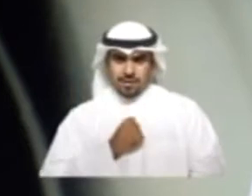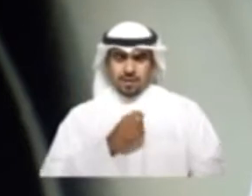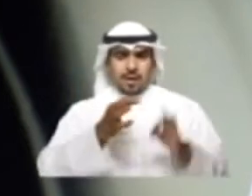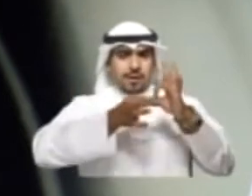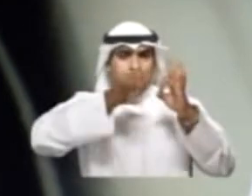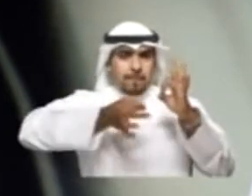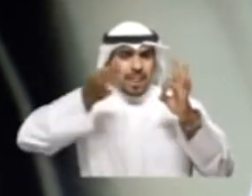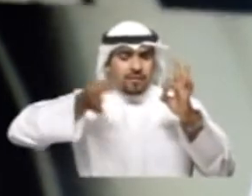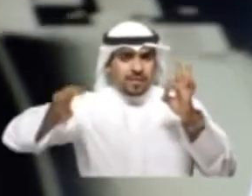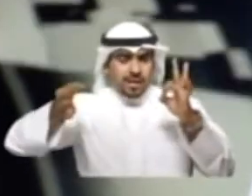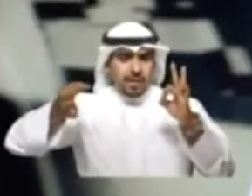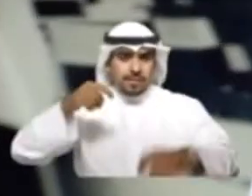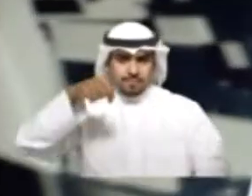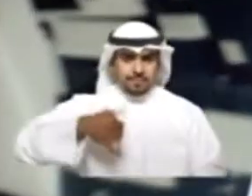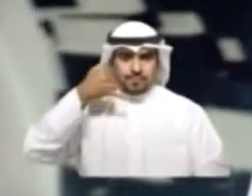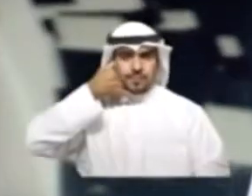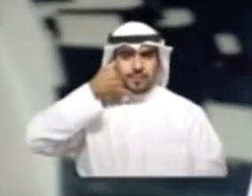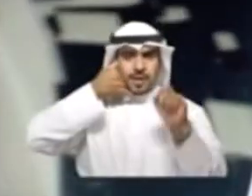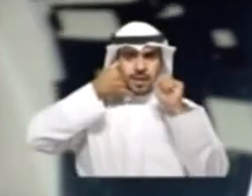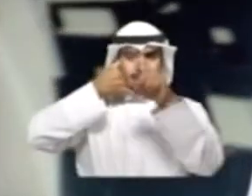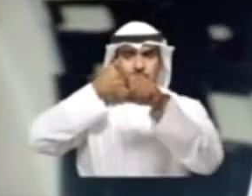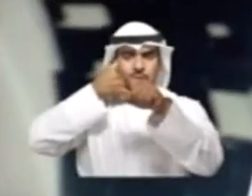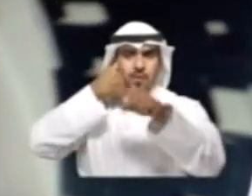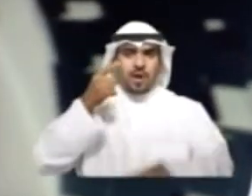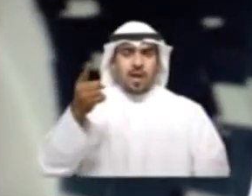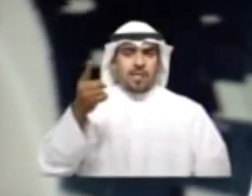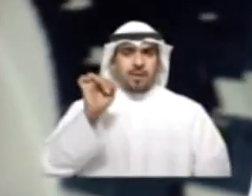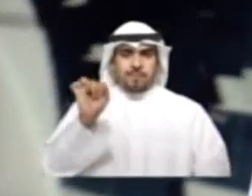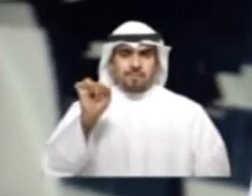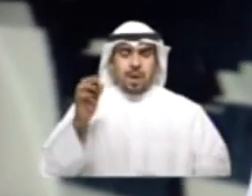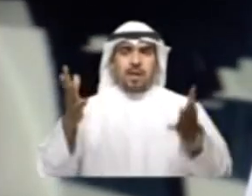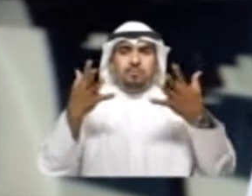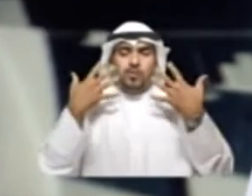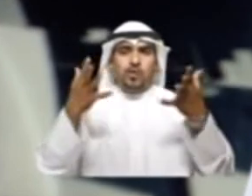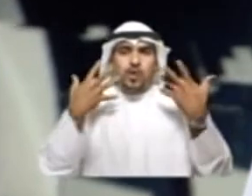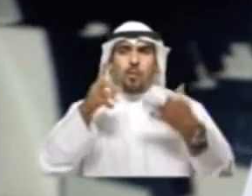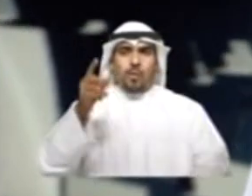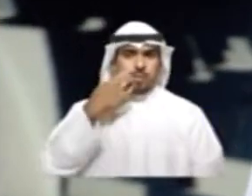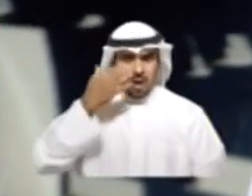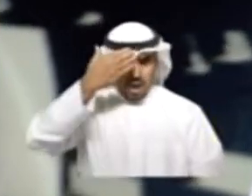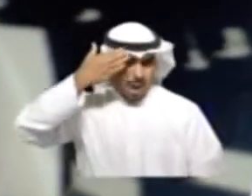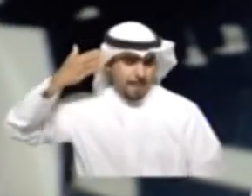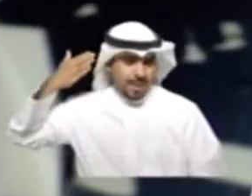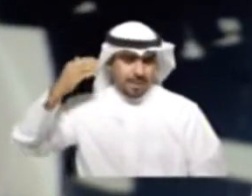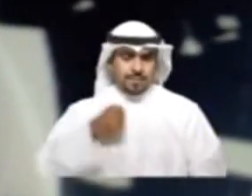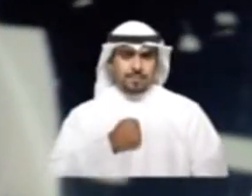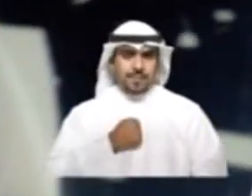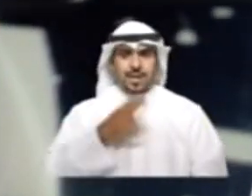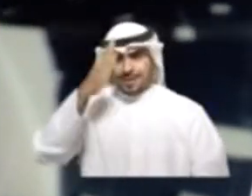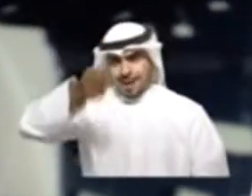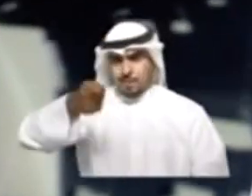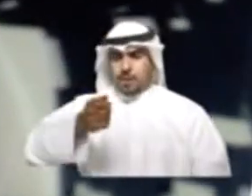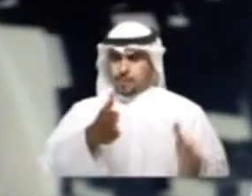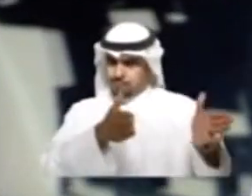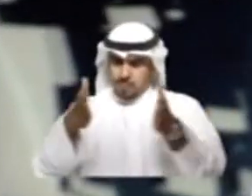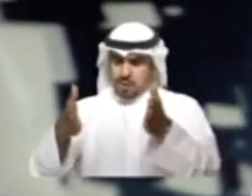ولتفاصيل أكثر حول هذه الظاهرة ينضم إلينا الفلكي خالد الجمعان من حديقة الشهيد. خالد، بعد التحية، أطلعنا